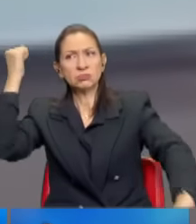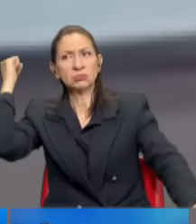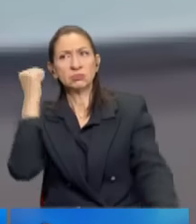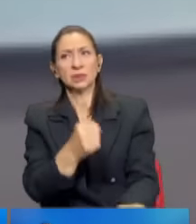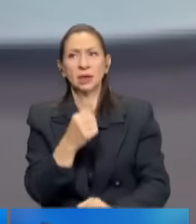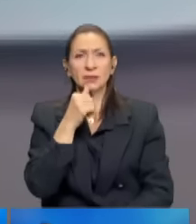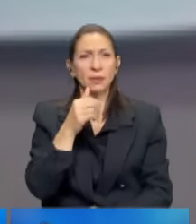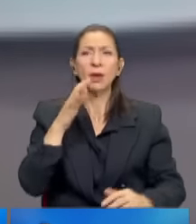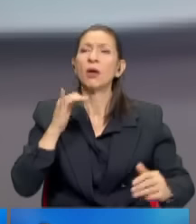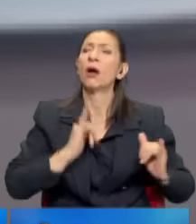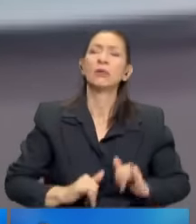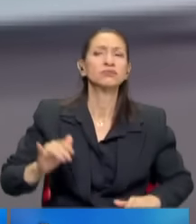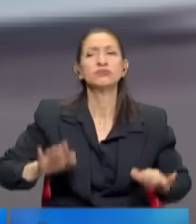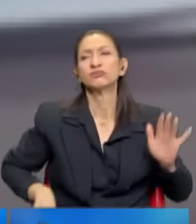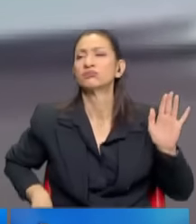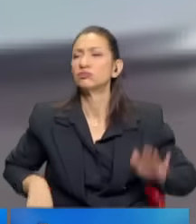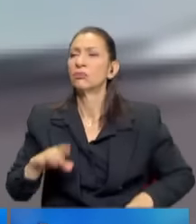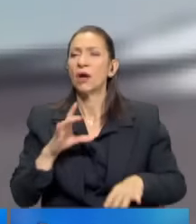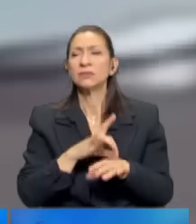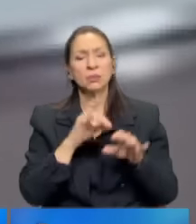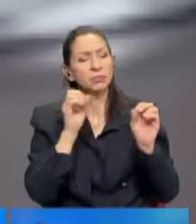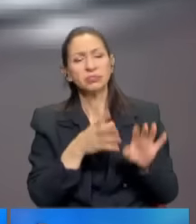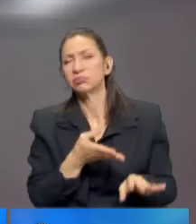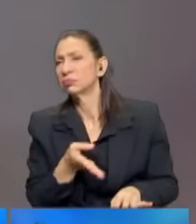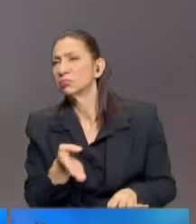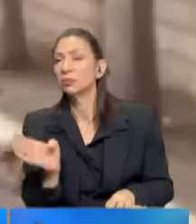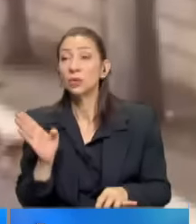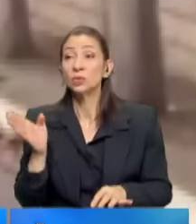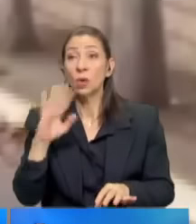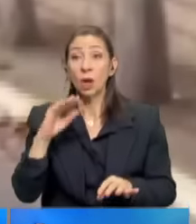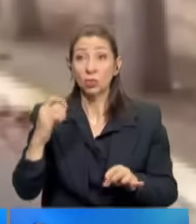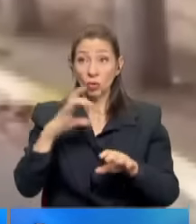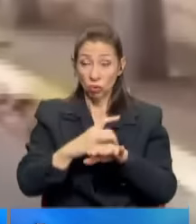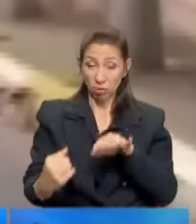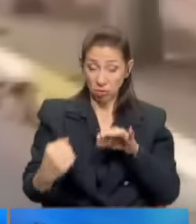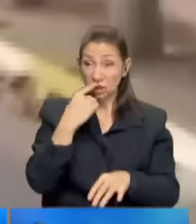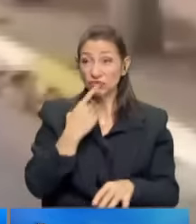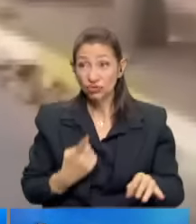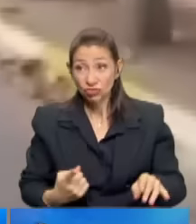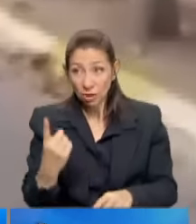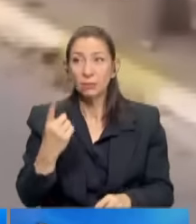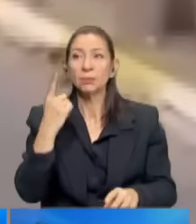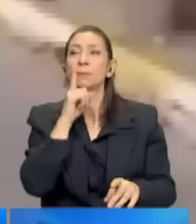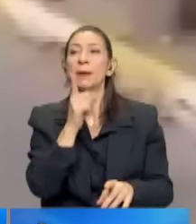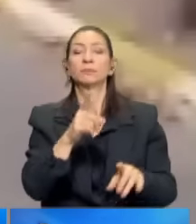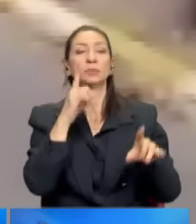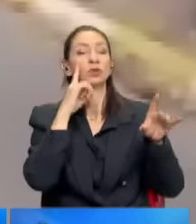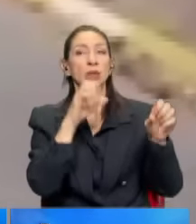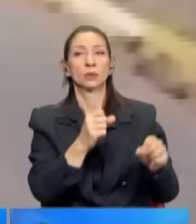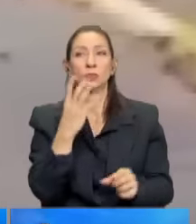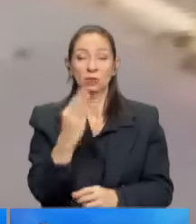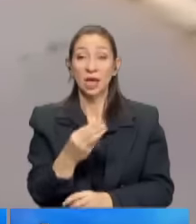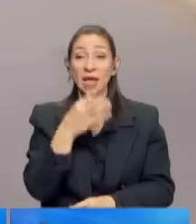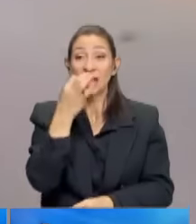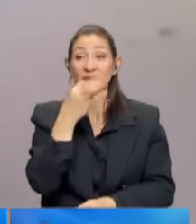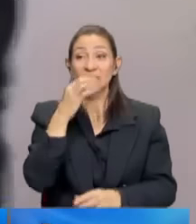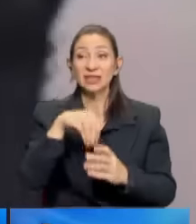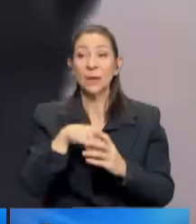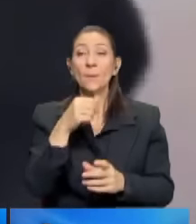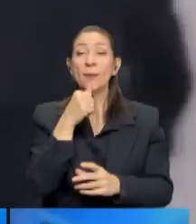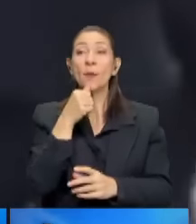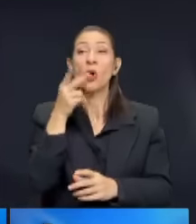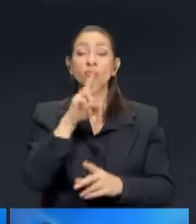saldırgan elini kolunu sallaya sallaya hastaneden dışarı çıktı darp edilen doktorun şikayeti üzerine gözaltına alındı ifadesinde